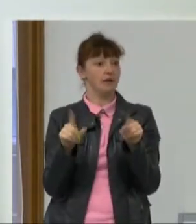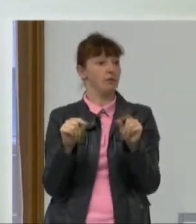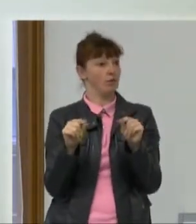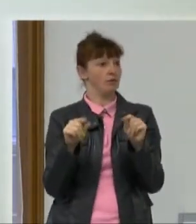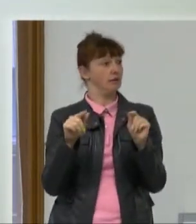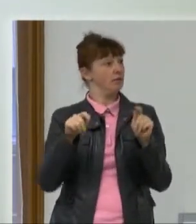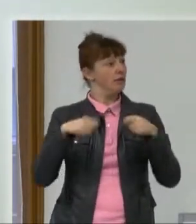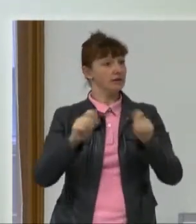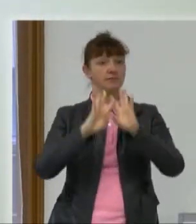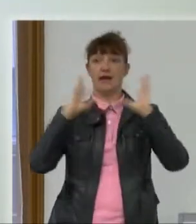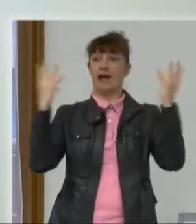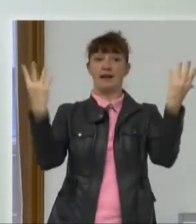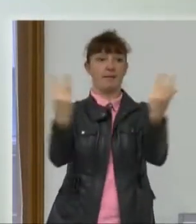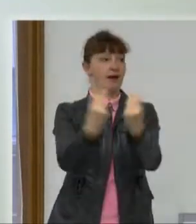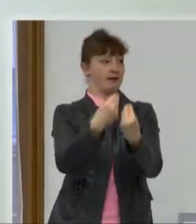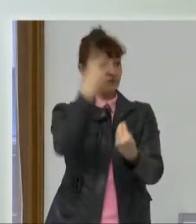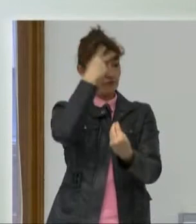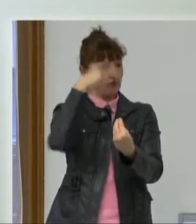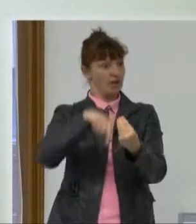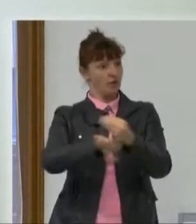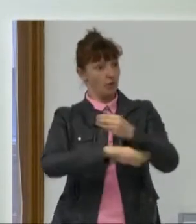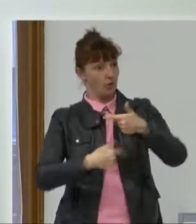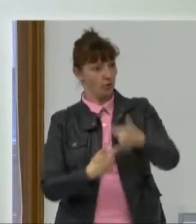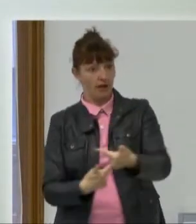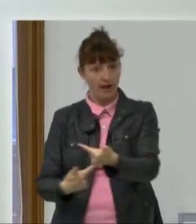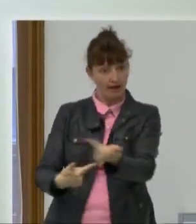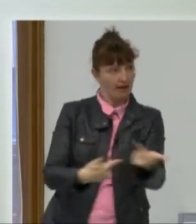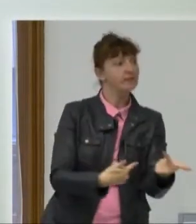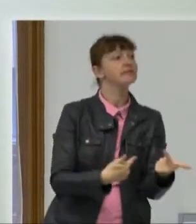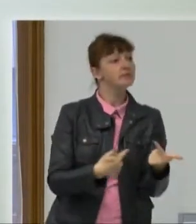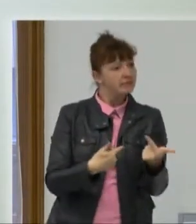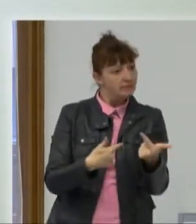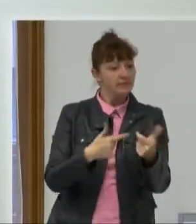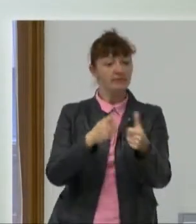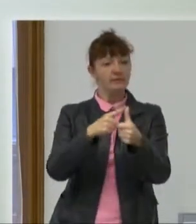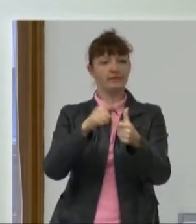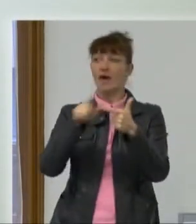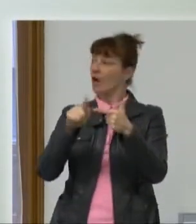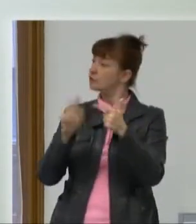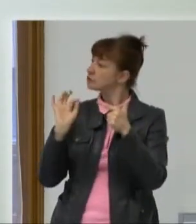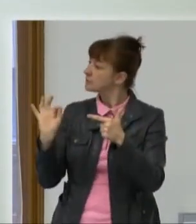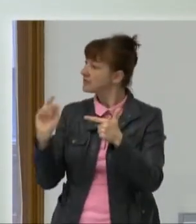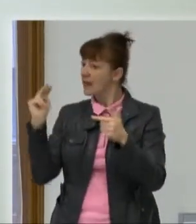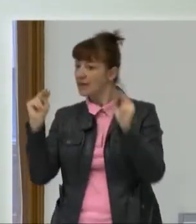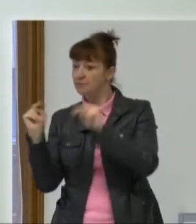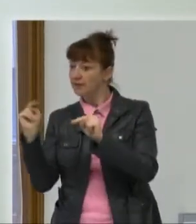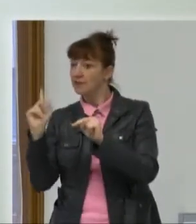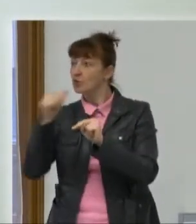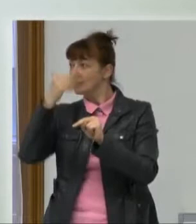eine Allgemeinheit gibt, ein allgemeines Verständnis der Grundlagen, aber durchaus geht es auch darum, die speziellen Aspekte nicht zu